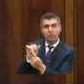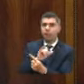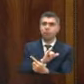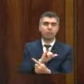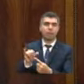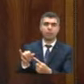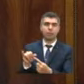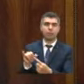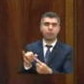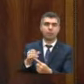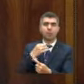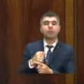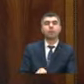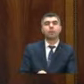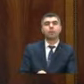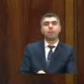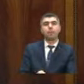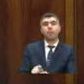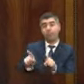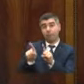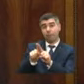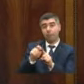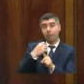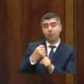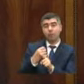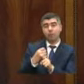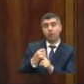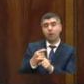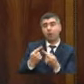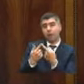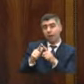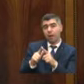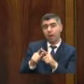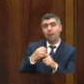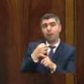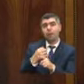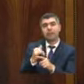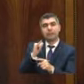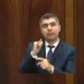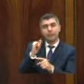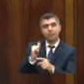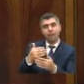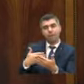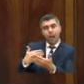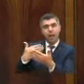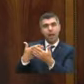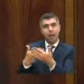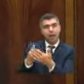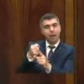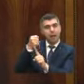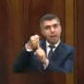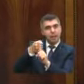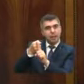المعطوبة، وذلك على خلاف ما أصبحتم مع كامل الأسف تقومون به مؤخراً من